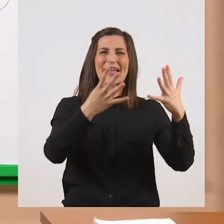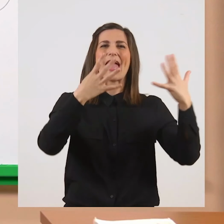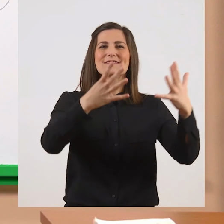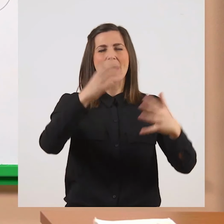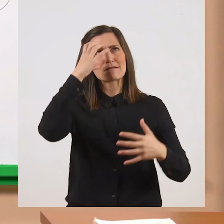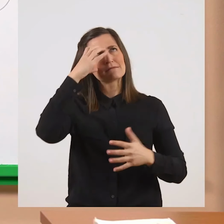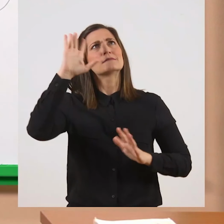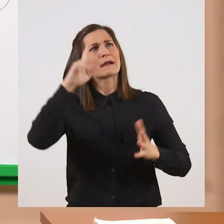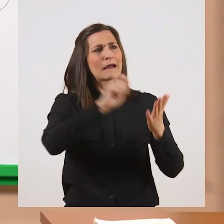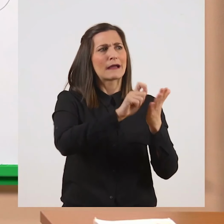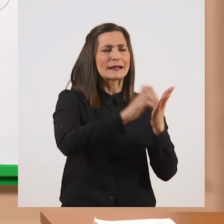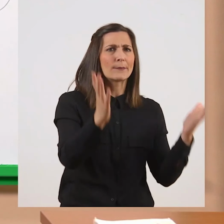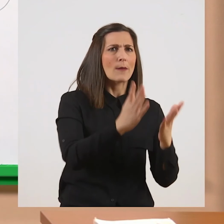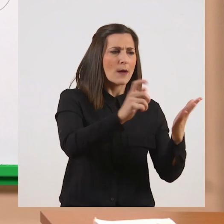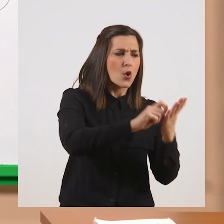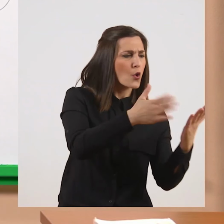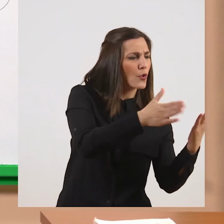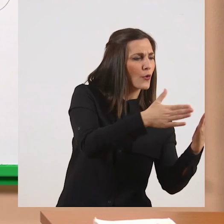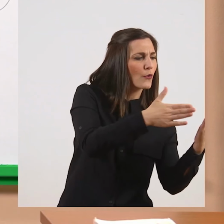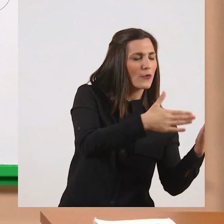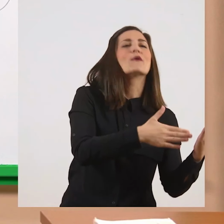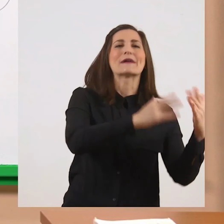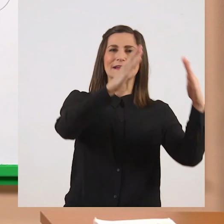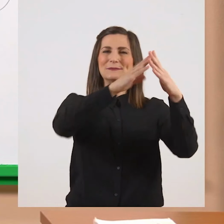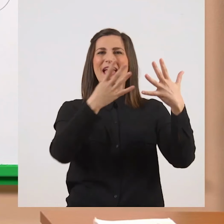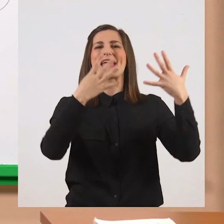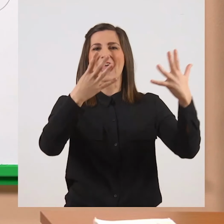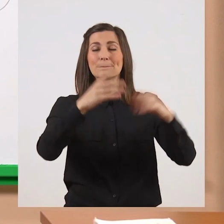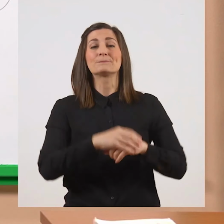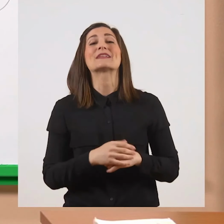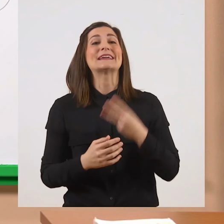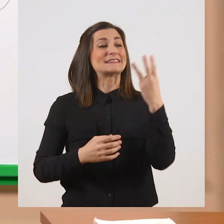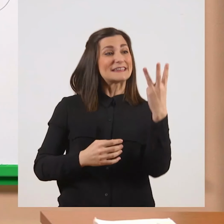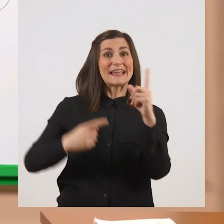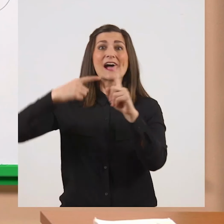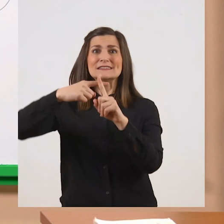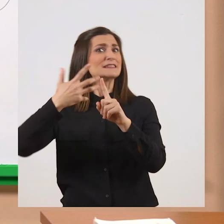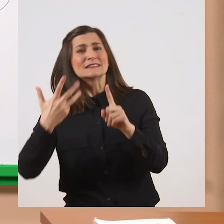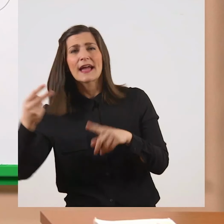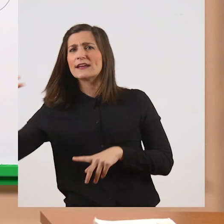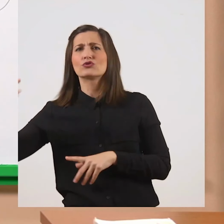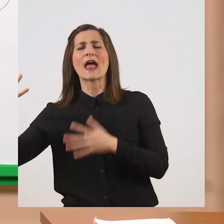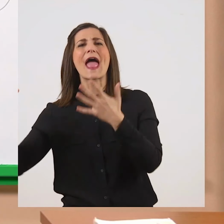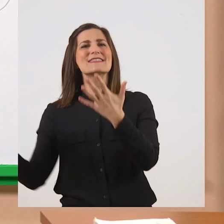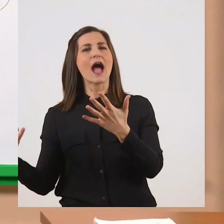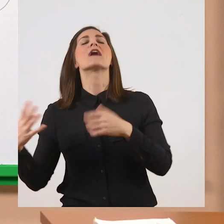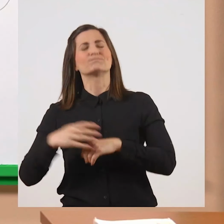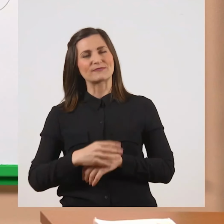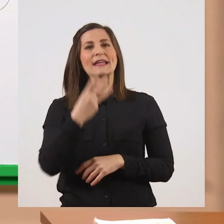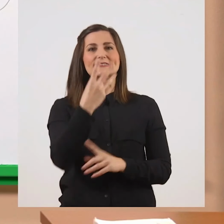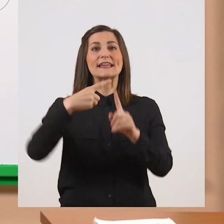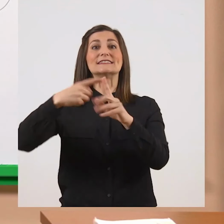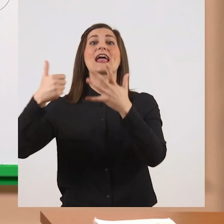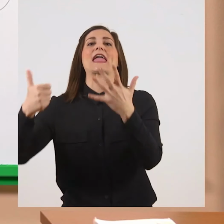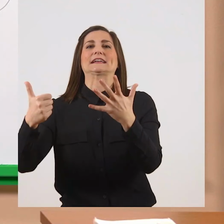στο μυαλό μου, σίγουρα κάπου θα τα έχω γράψει, οπότε το κοιτάζω, το τέρι του 3 και τι μου κάνει 9, είναι το 6. Μπράβο,